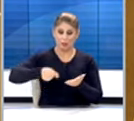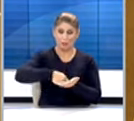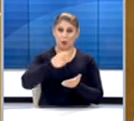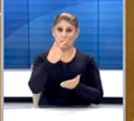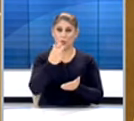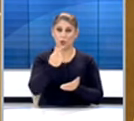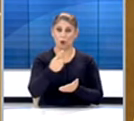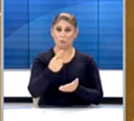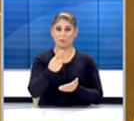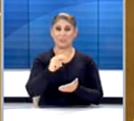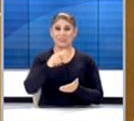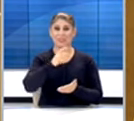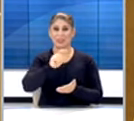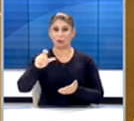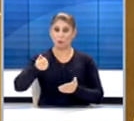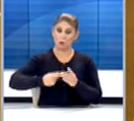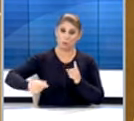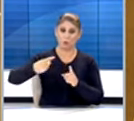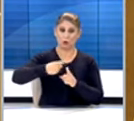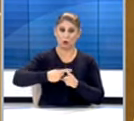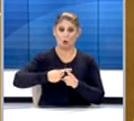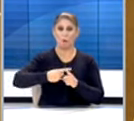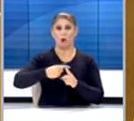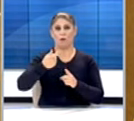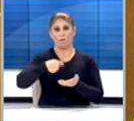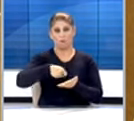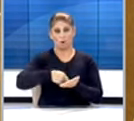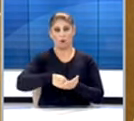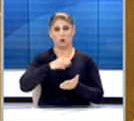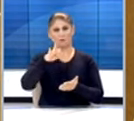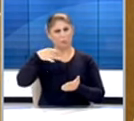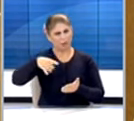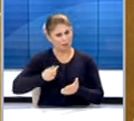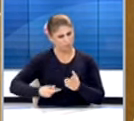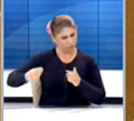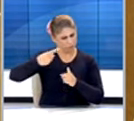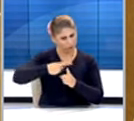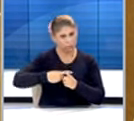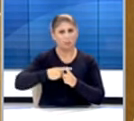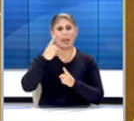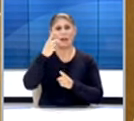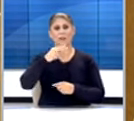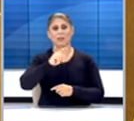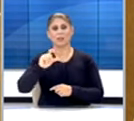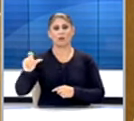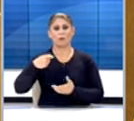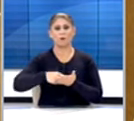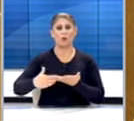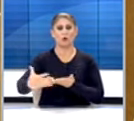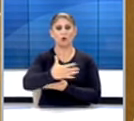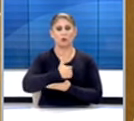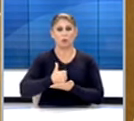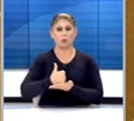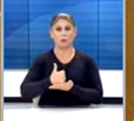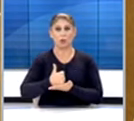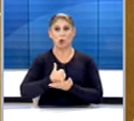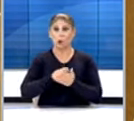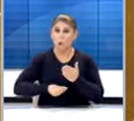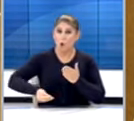φόρους, 1,5 δισεκατομμύριο περισσότερο ΦΠΑ και 1 δισεκατομμύριο περισσότερο φόρο εισοδήματος. Η μερίδα του